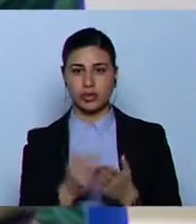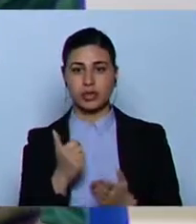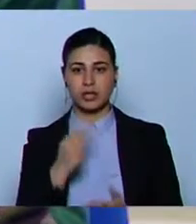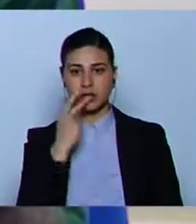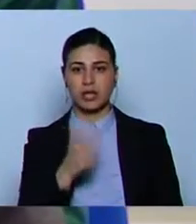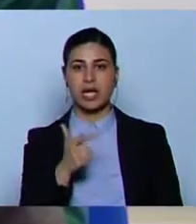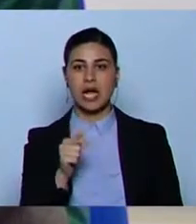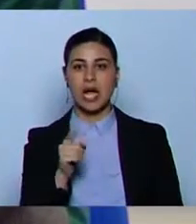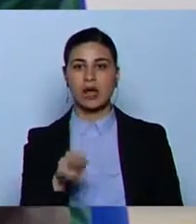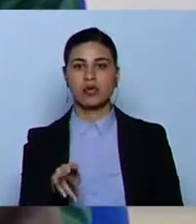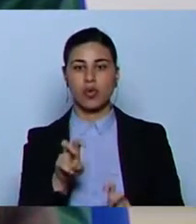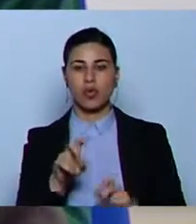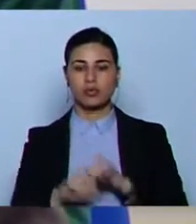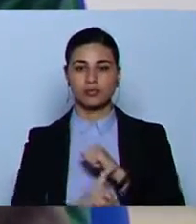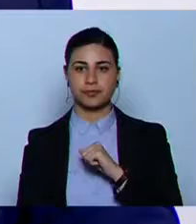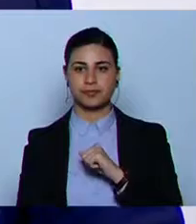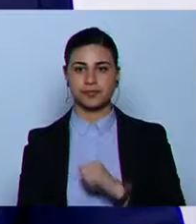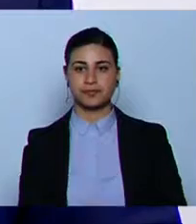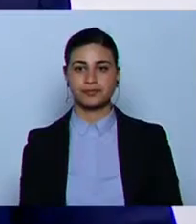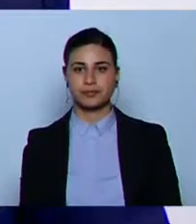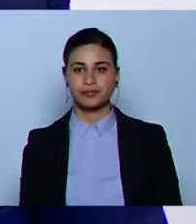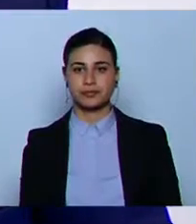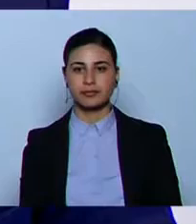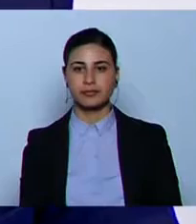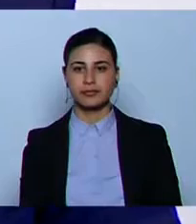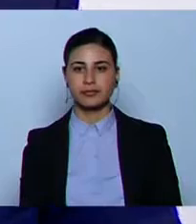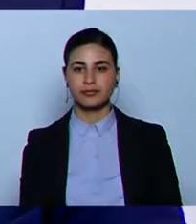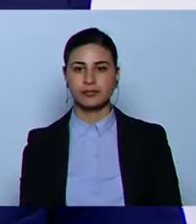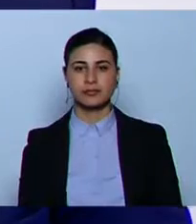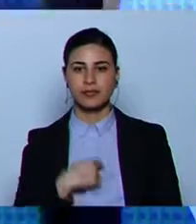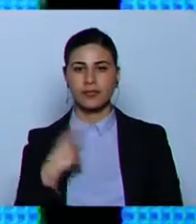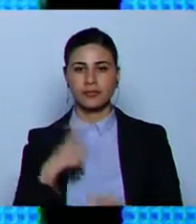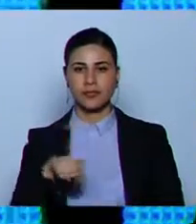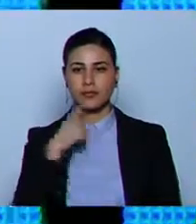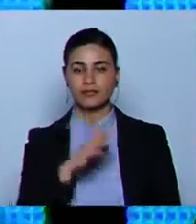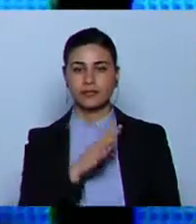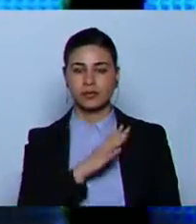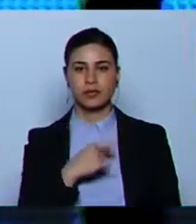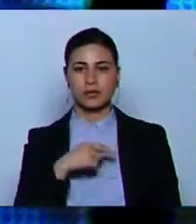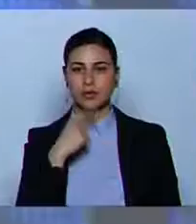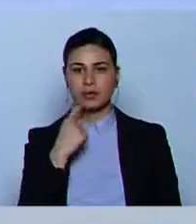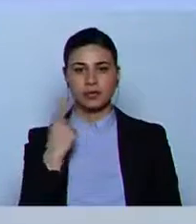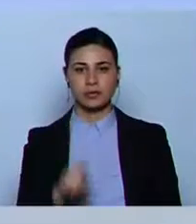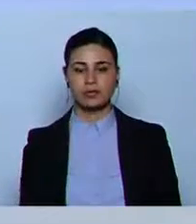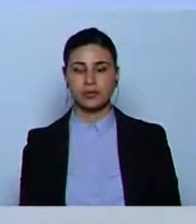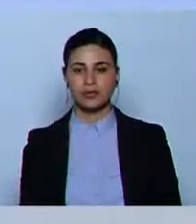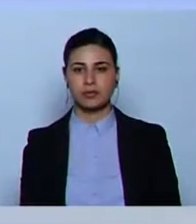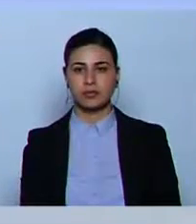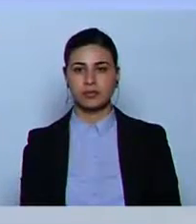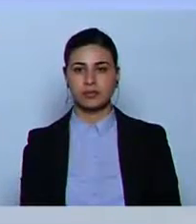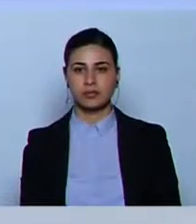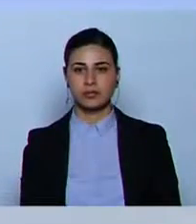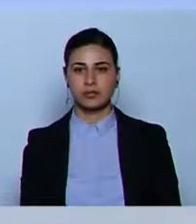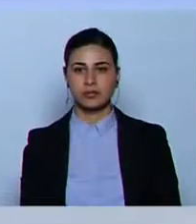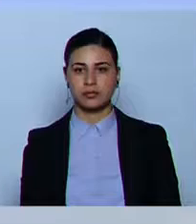გაეროს ურბანიზაციის ინდექსს. 10-ულშია. კოკა, მე როგორც მე როგორც პრინციპში მოსაზრება, რომელიც ბატონმა მიშემ